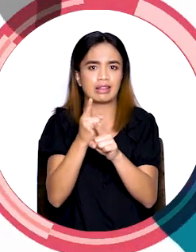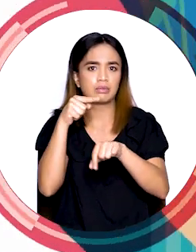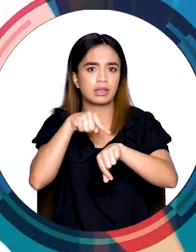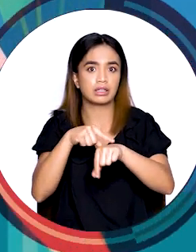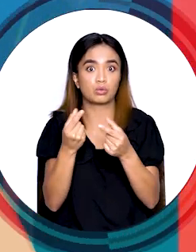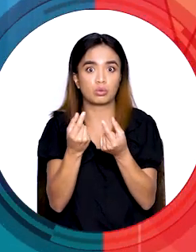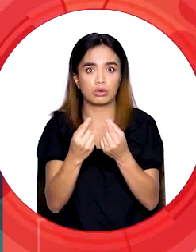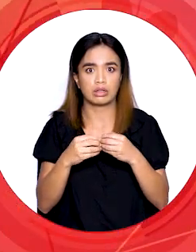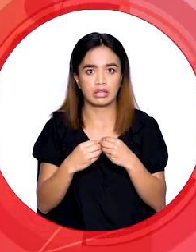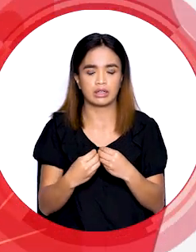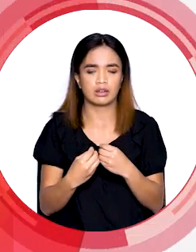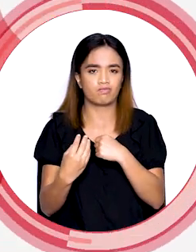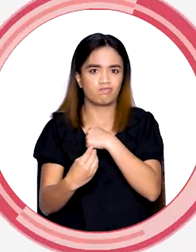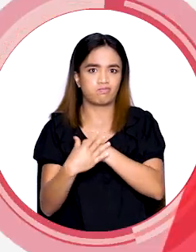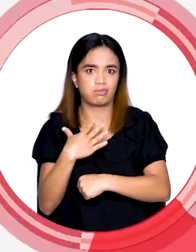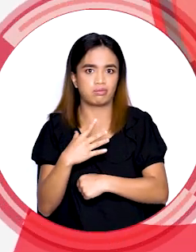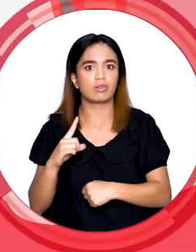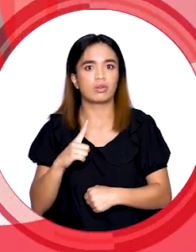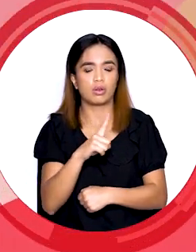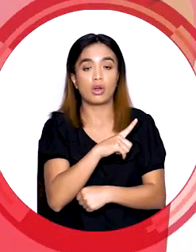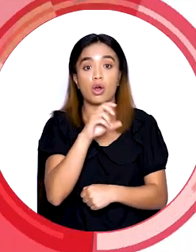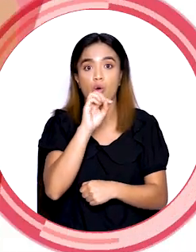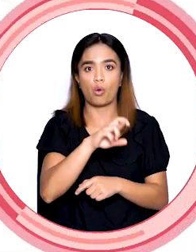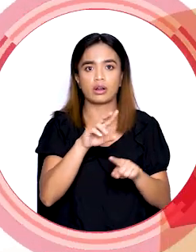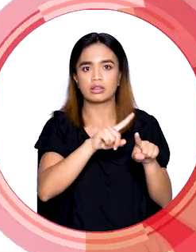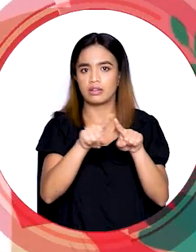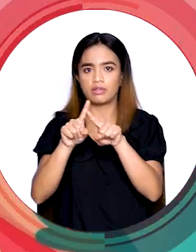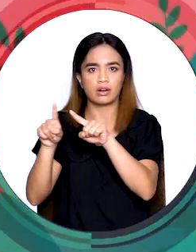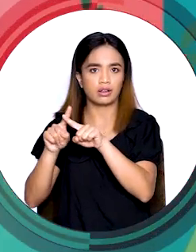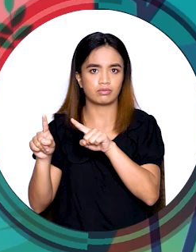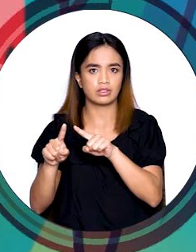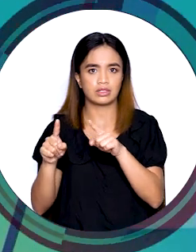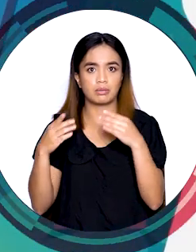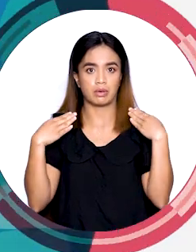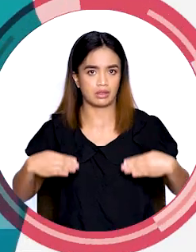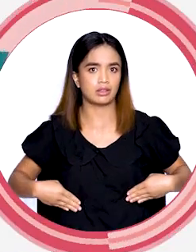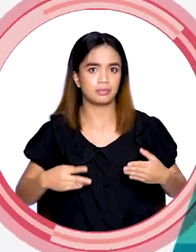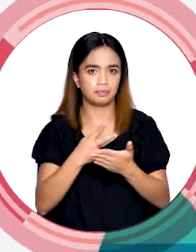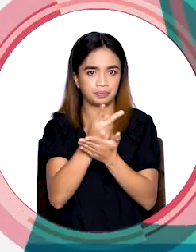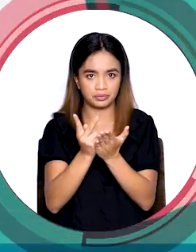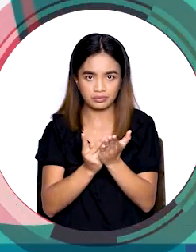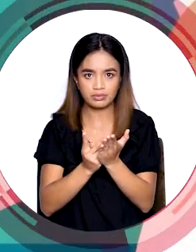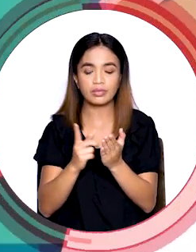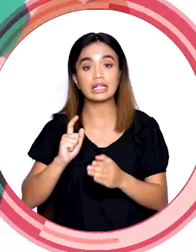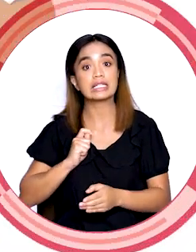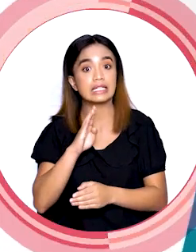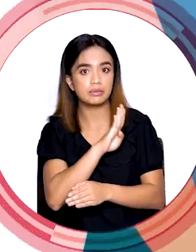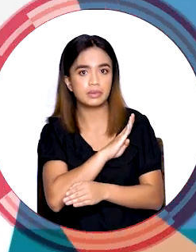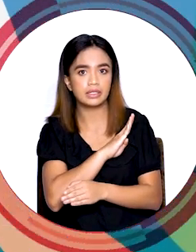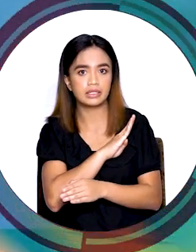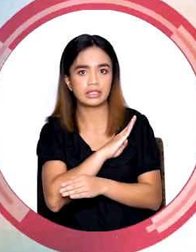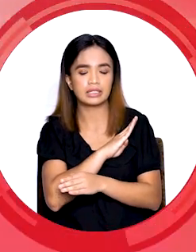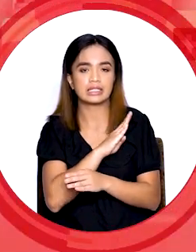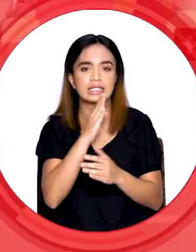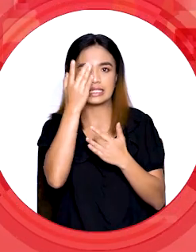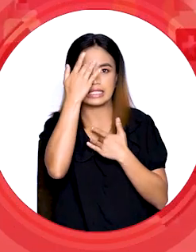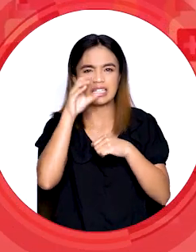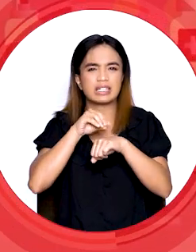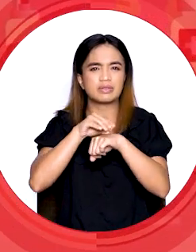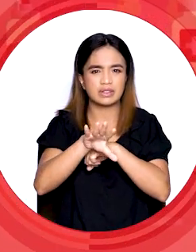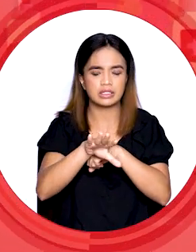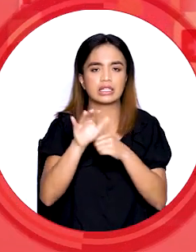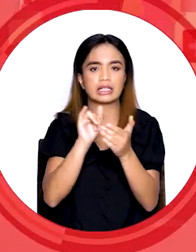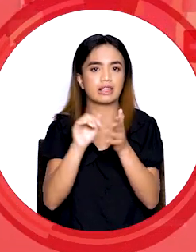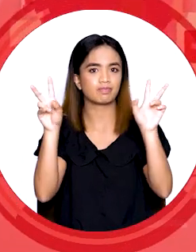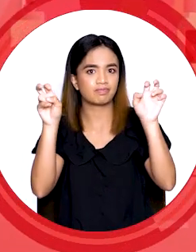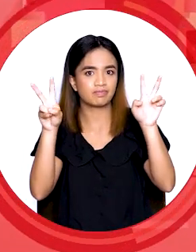pagkakataon para maghasik ng sakit sa mga baga o iba pang bahagi ng katawan. TB infection ang tawag sa